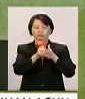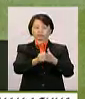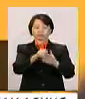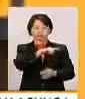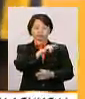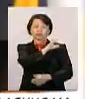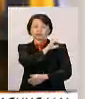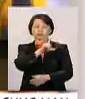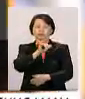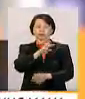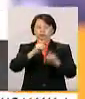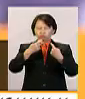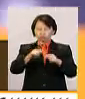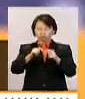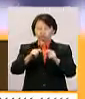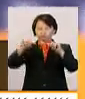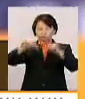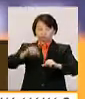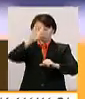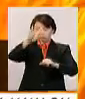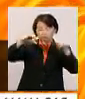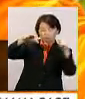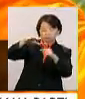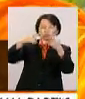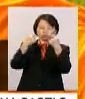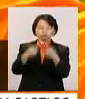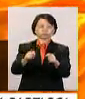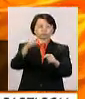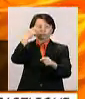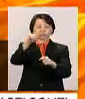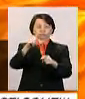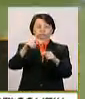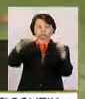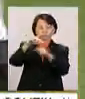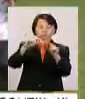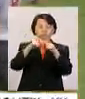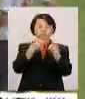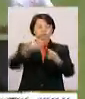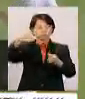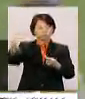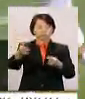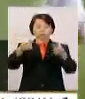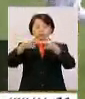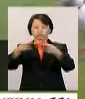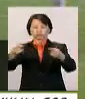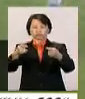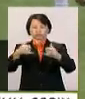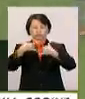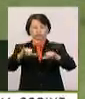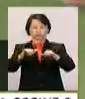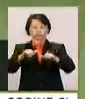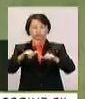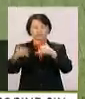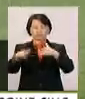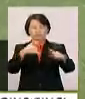Kim cuba bangkit namun gagal untuk mencipta ruang untuk membolosi pintu gol pasukan lawan. Jepun memadamkan terus sisa